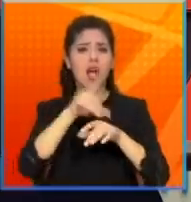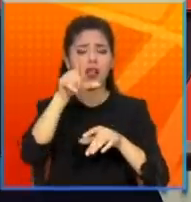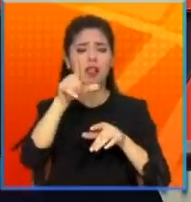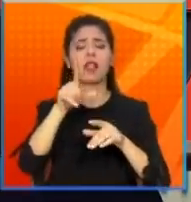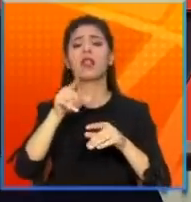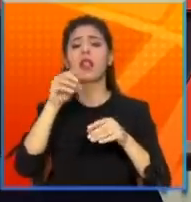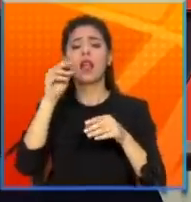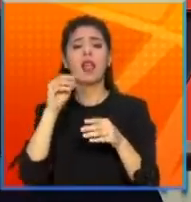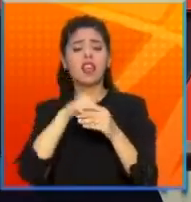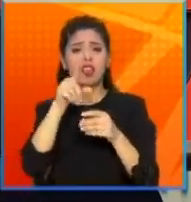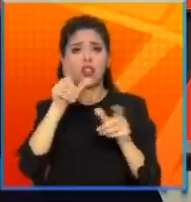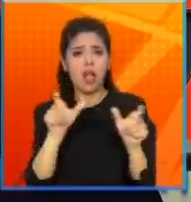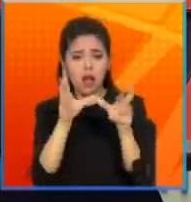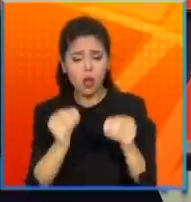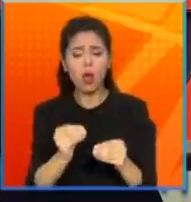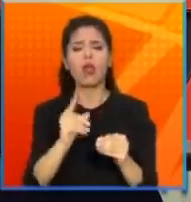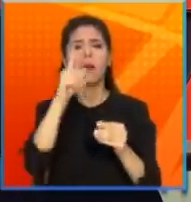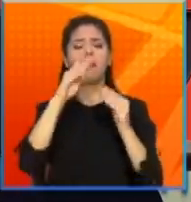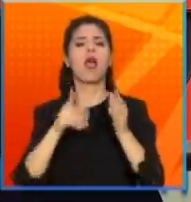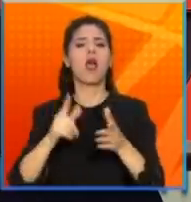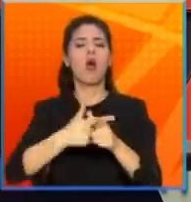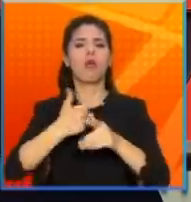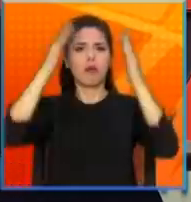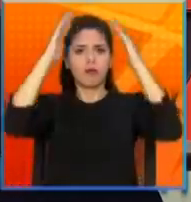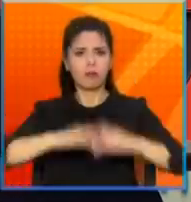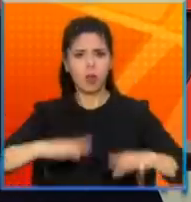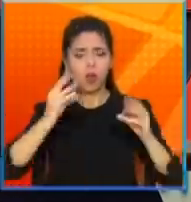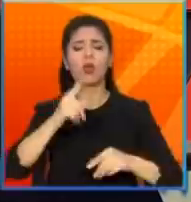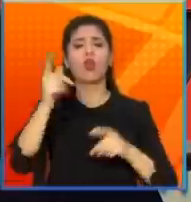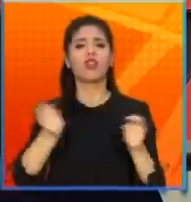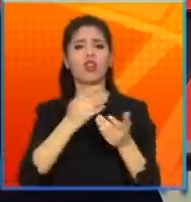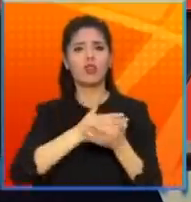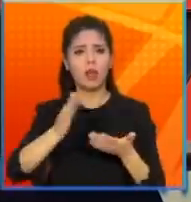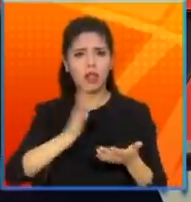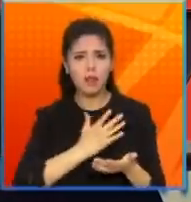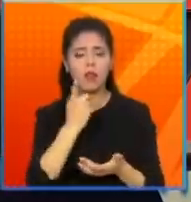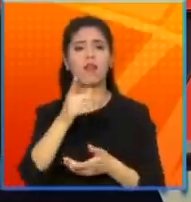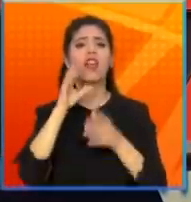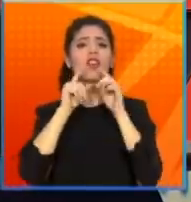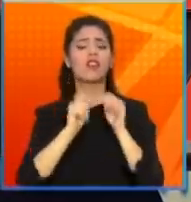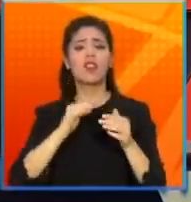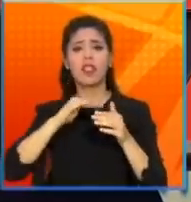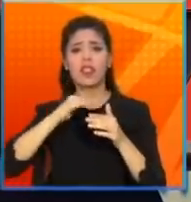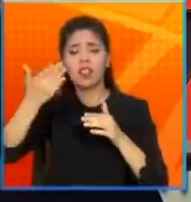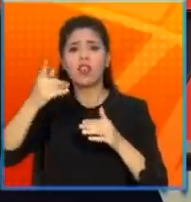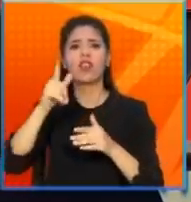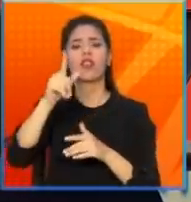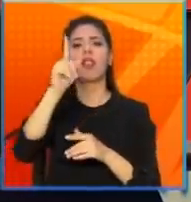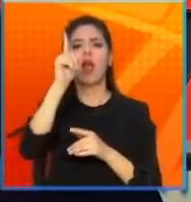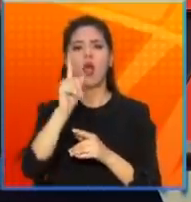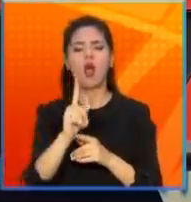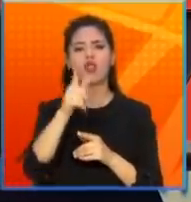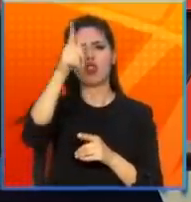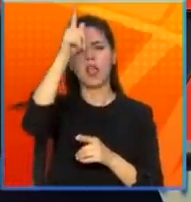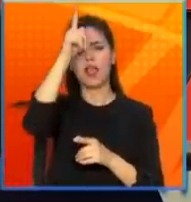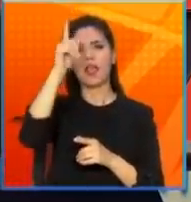bilgi 26 kişinin kurtarıldığı yönünde. Çalışmalarsa halen sürüyor. Çin'in ardından virüsün etkilediği iki ülke bildiğiniz gibi İtalya ve